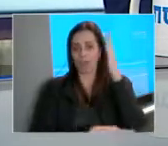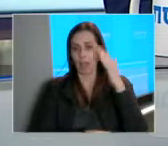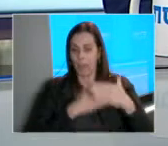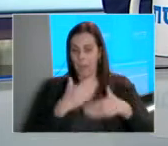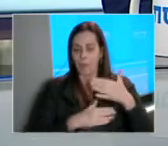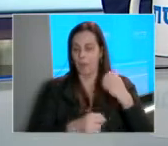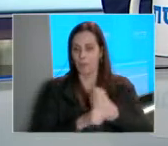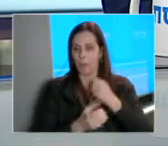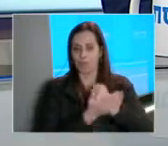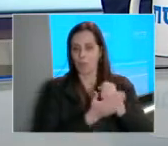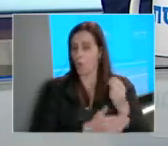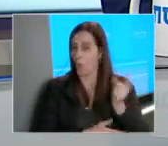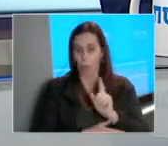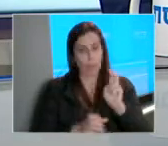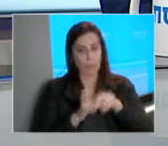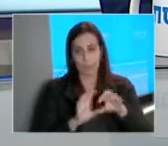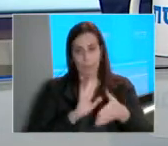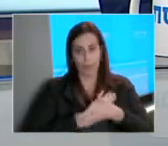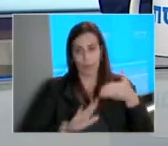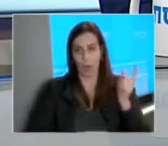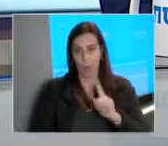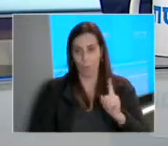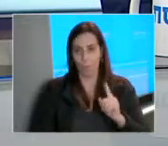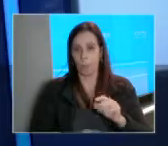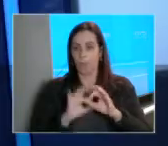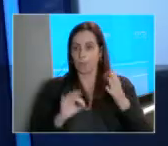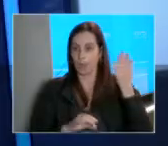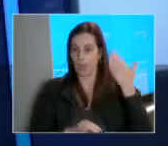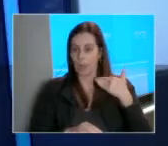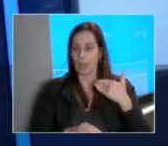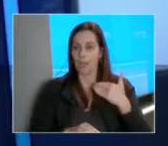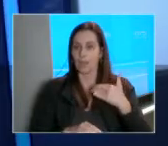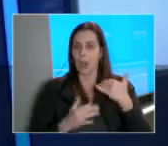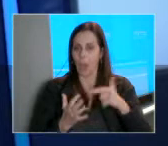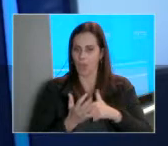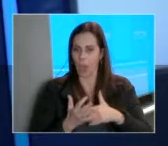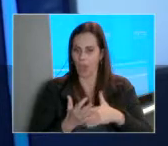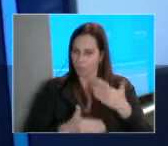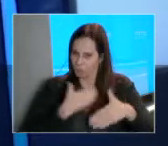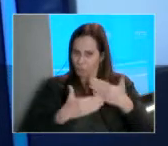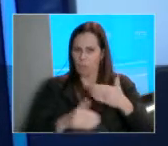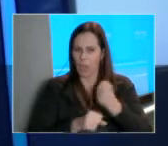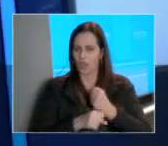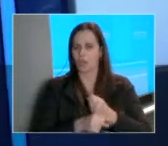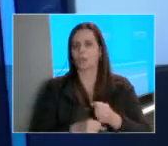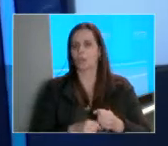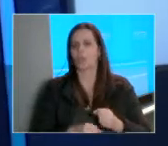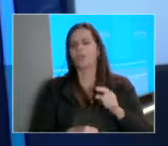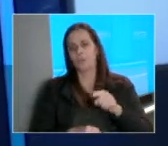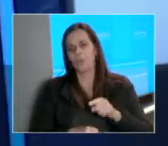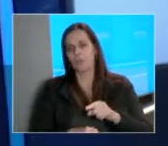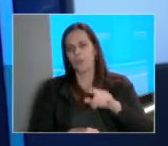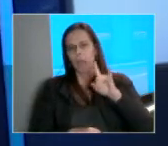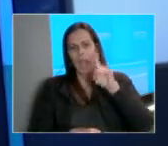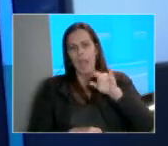התקדמה בתהליך האישורים. זאת אומרת, הוא לא נכנס מההתחלה לסיפור. לא מההתחלה. בהתחלה זה היה סיפור. עכשיו כדי לדחוף את המכה האחרונה, כדי... של גבעת השלושה